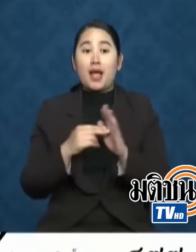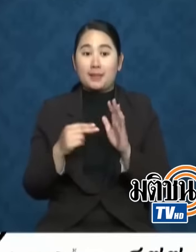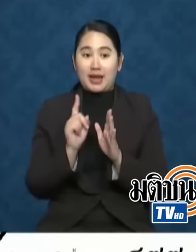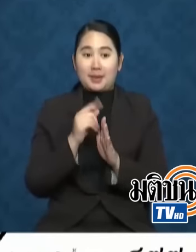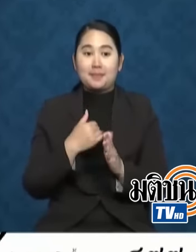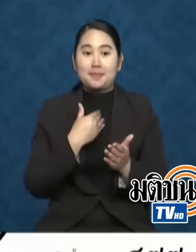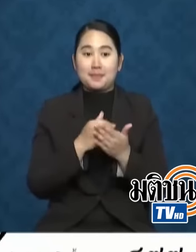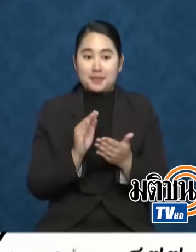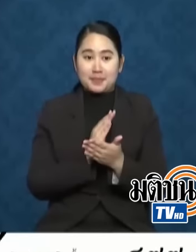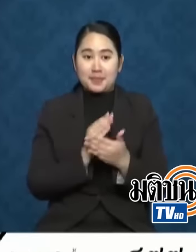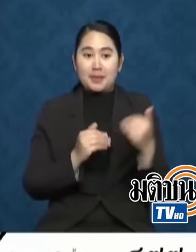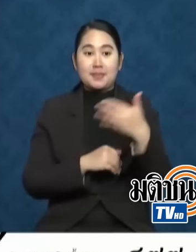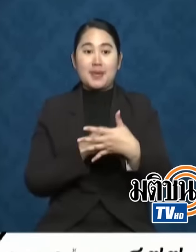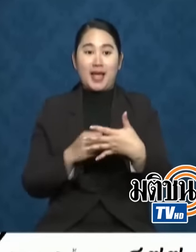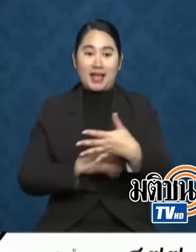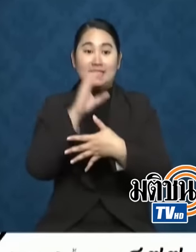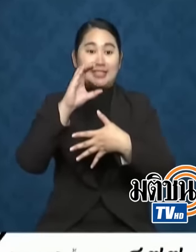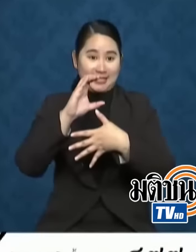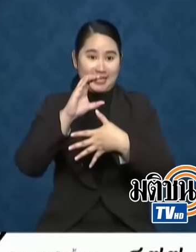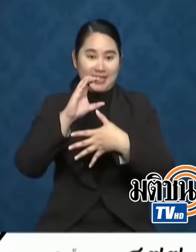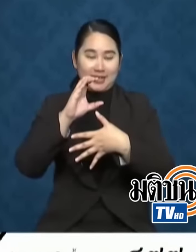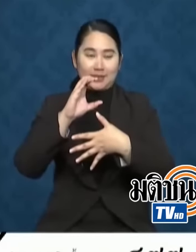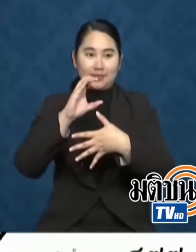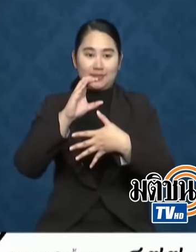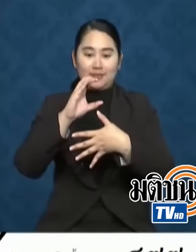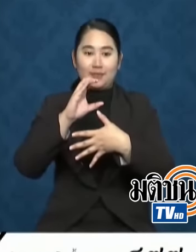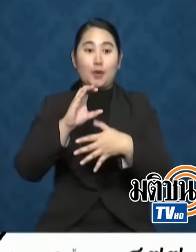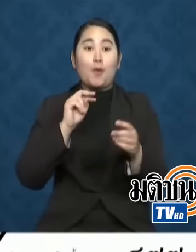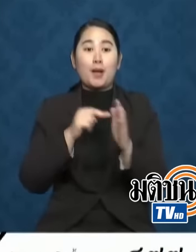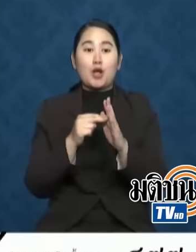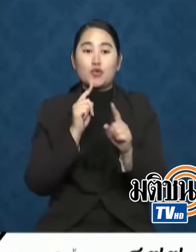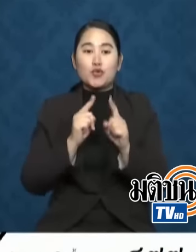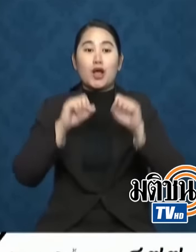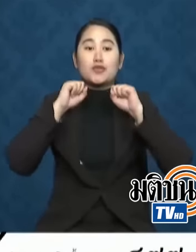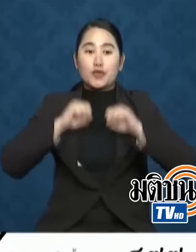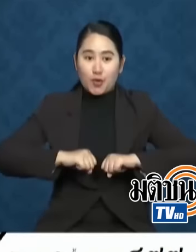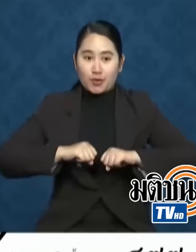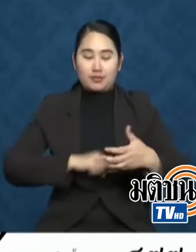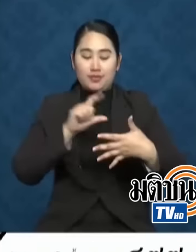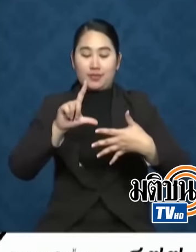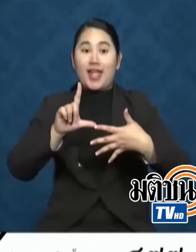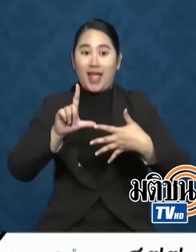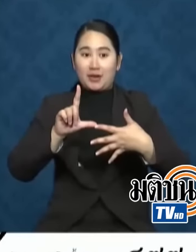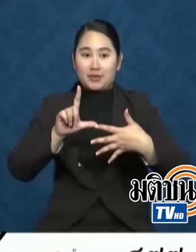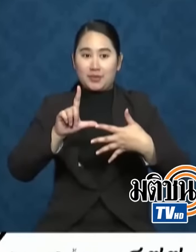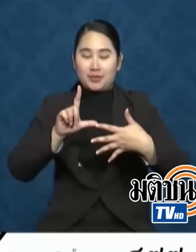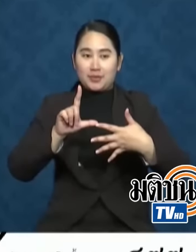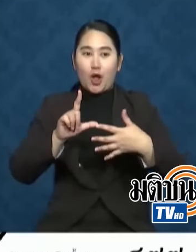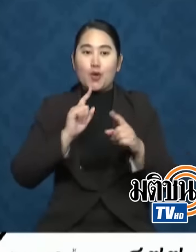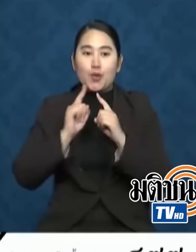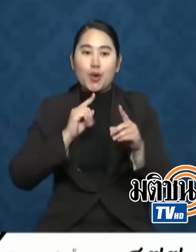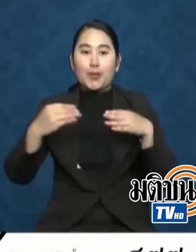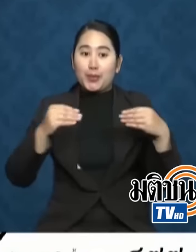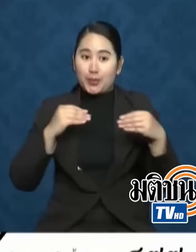นี่ยเขาจะแบ่งเป็น5ตัวอักษรนั่นคือตัว C Commitment เรื่องของข้อตกลงกับเพื่อนบ้านตัว L เรื่องของ Leverage ก็คือการต่อร